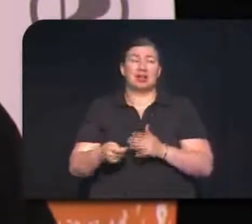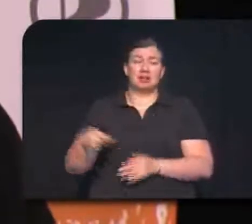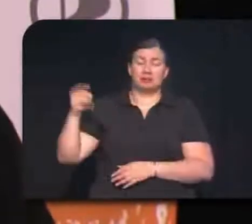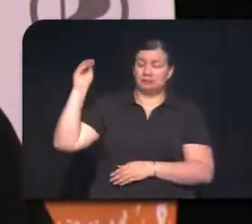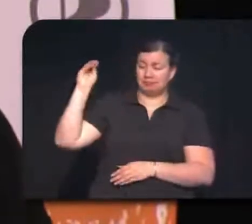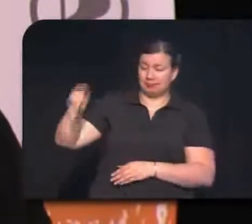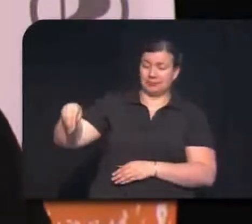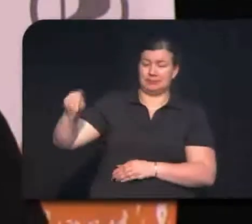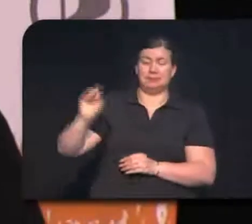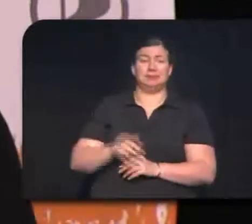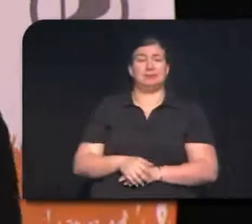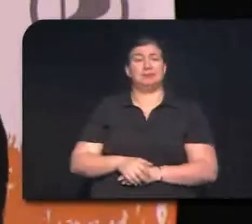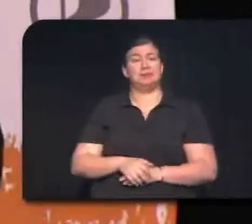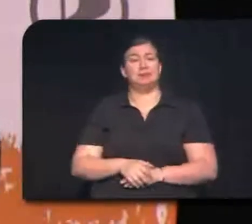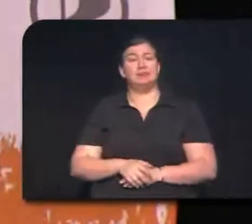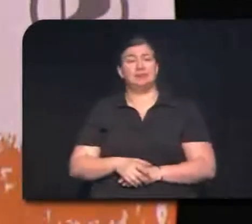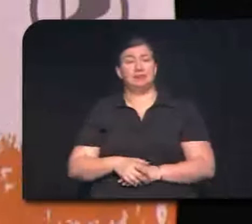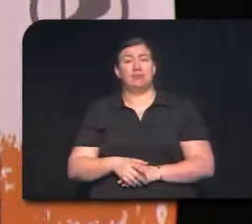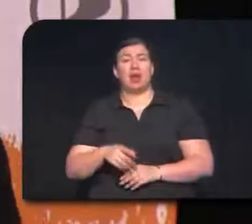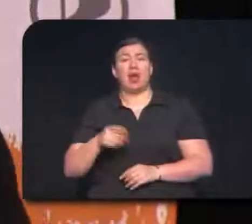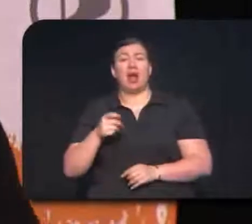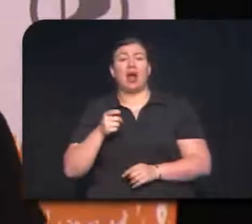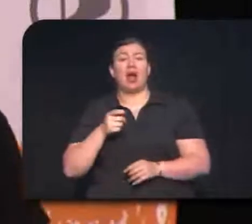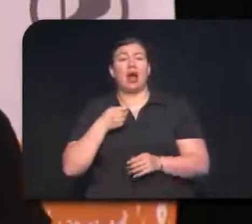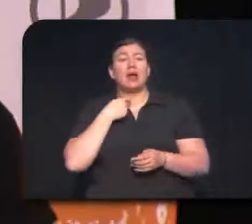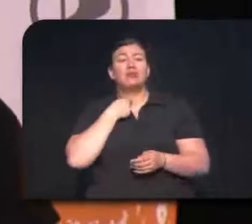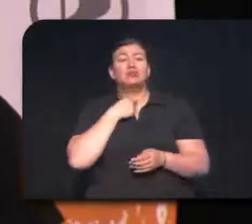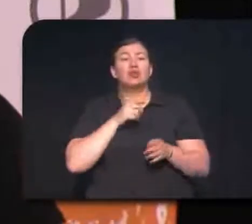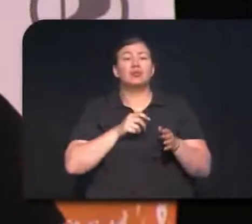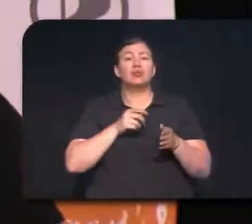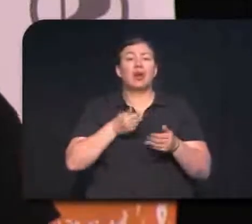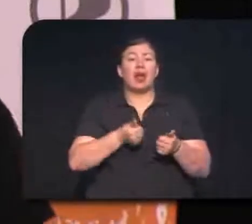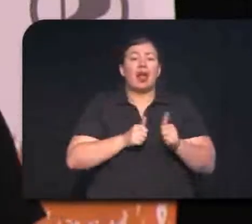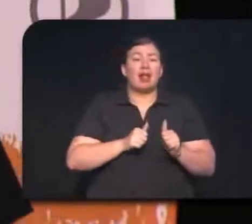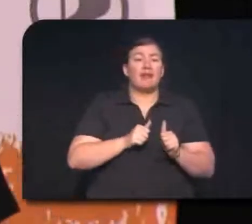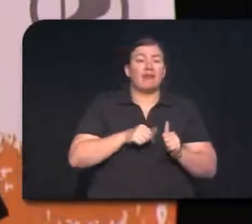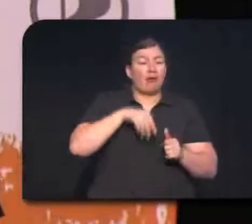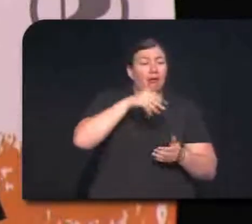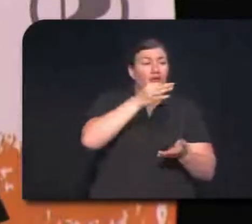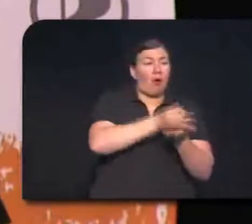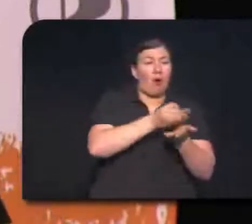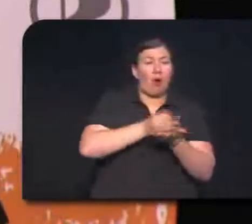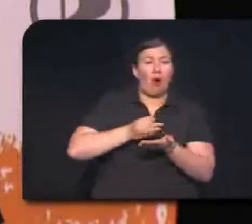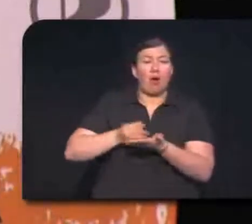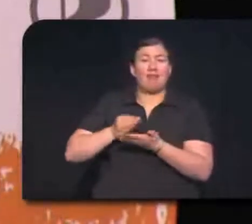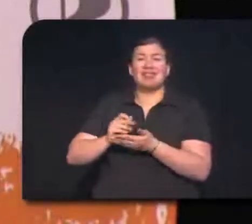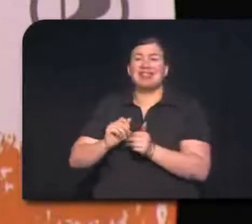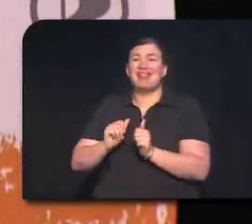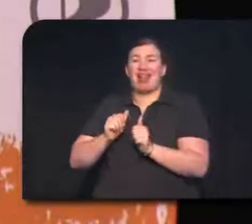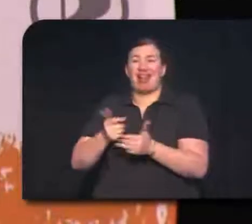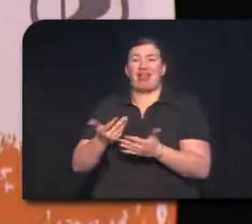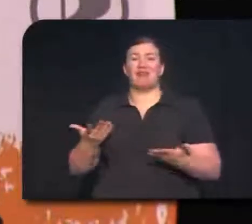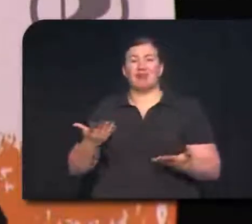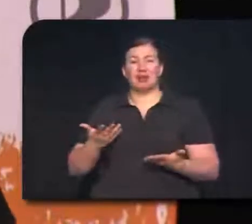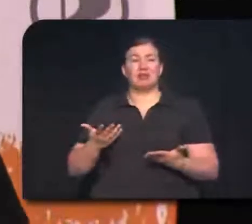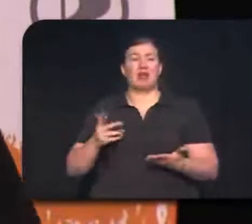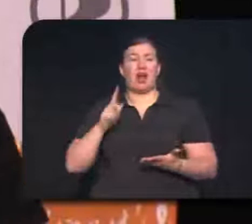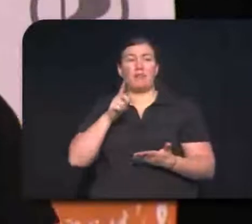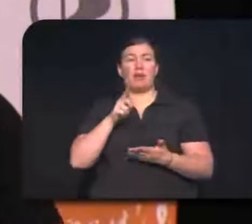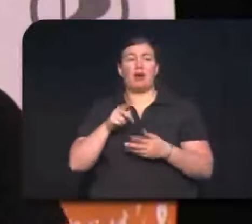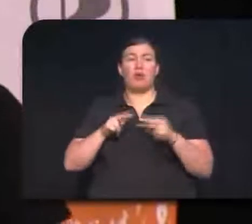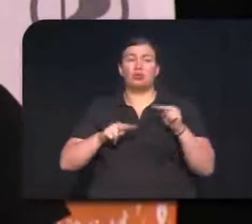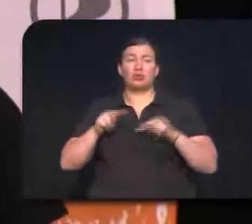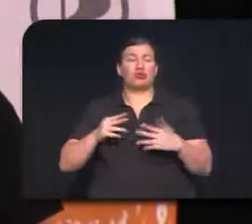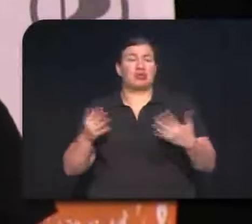abstimmungshelfer vor Ort quittiert es auf der Stimmkarte und damit ist es erledigt der einzige Unterschied ist nur dass die Urnen dezentralen im Land